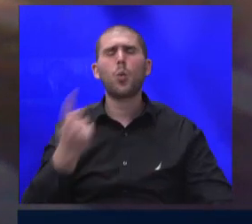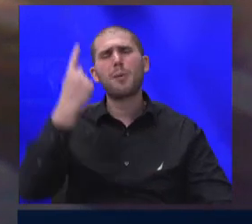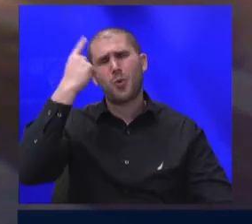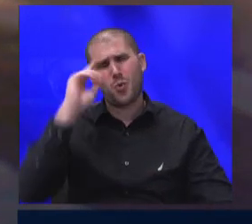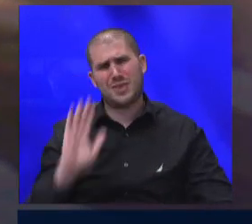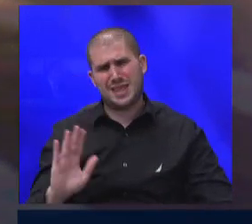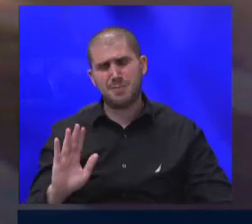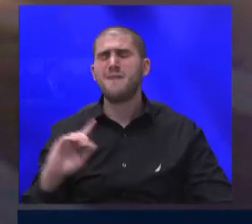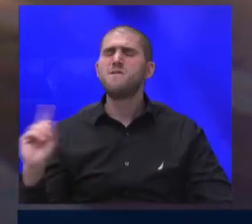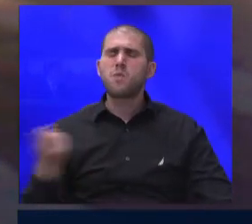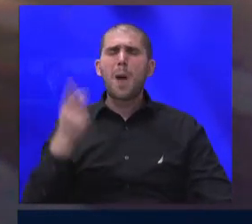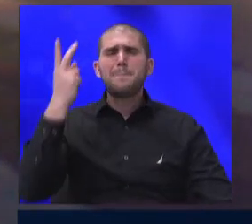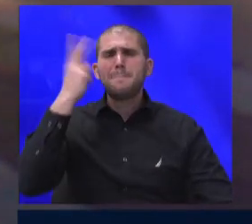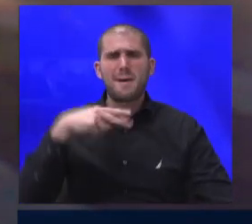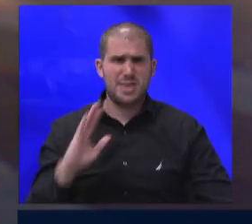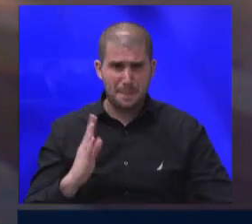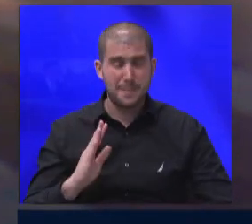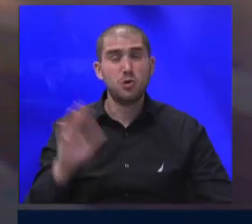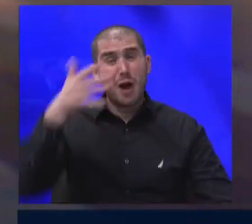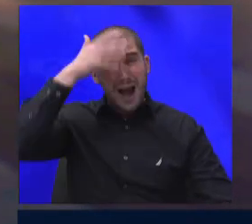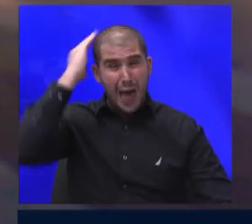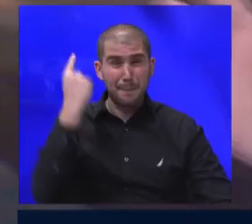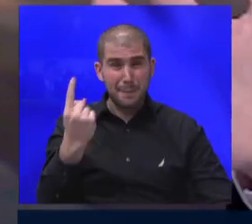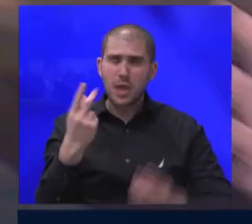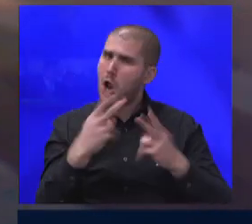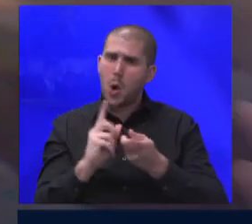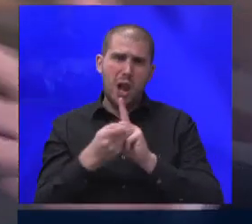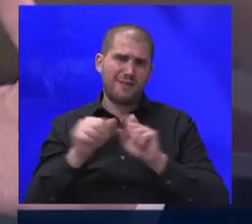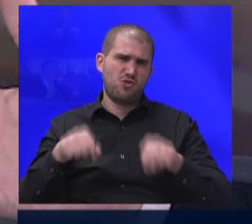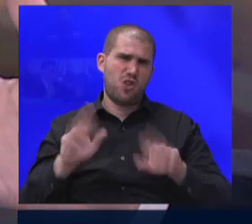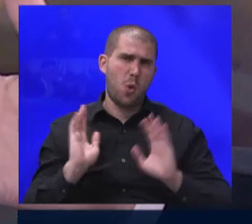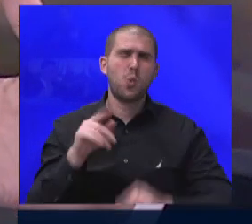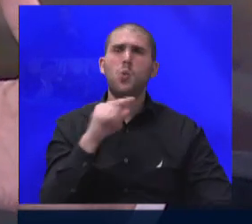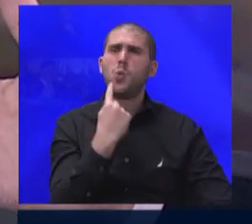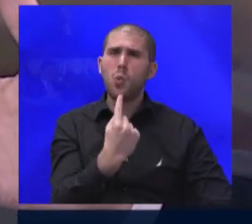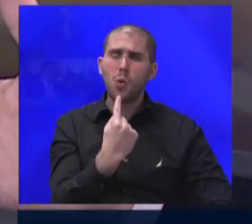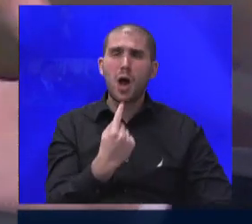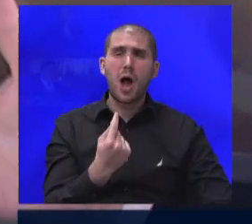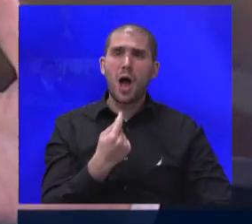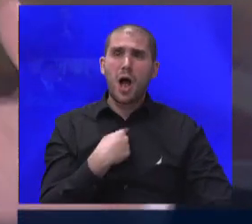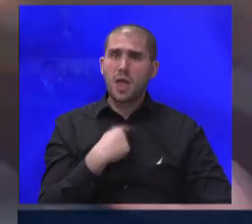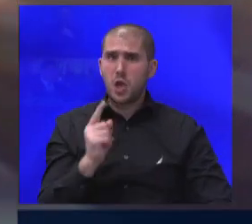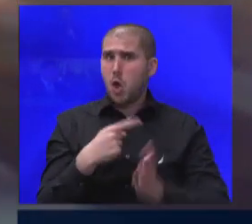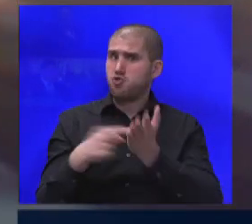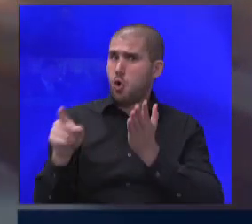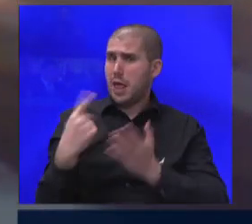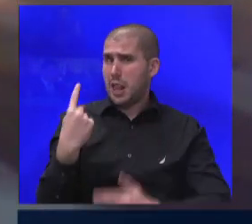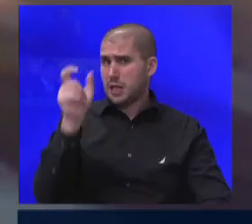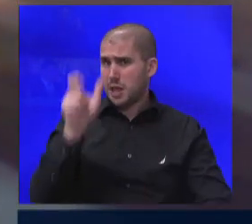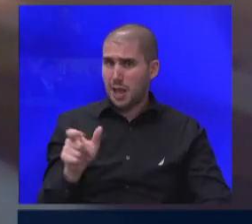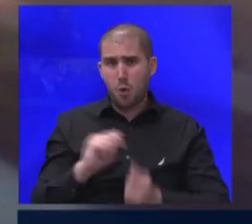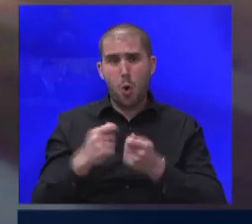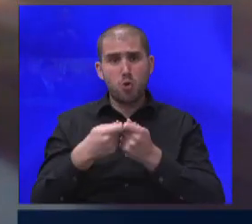מבינים שלפיד לא יכול להחליף את השלטון. אני לא שולל אותו כאדם וכשותף, אבל הוא